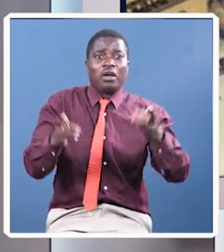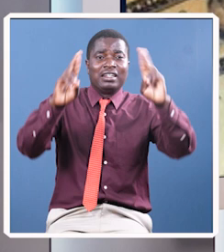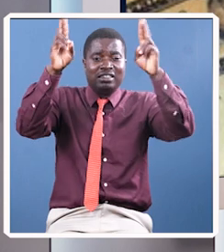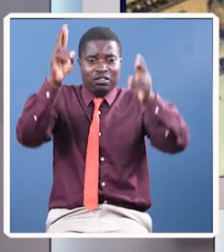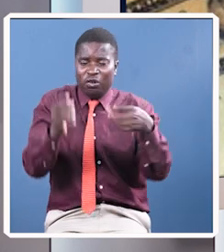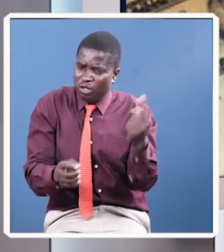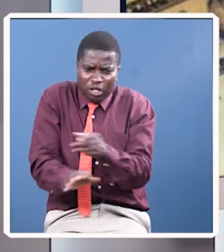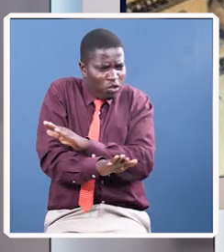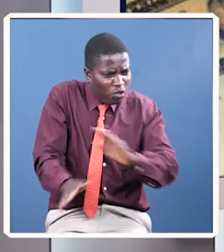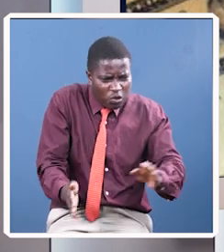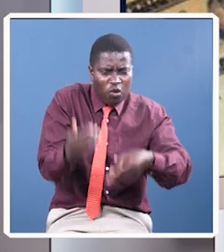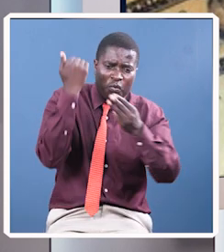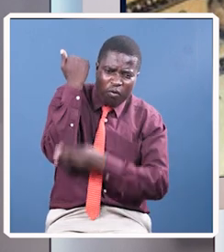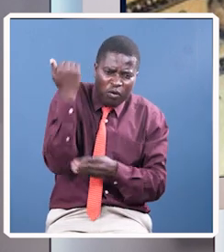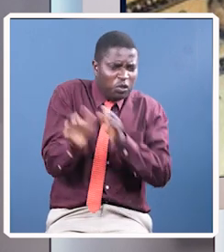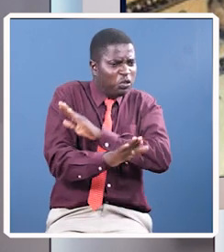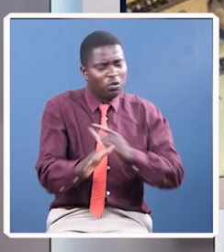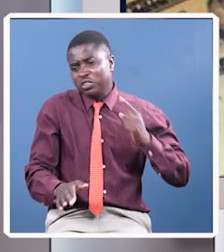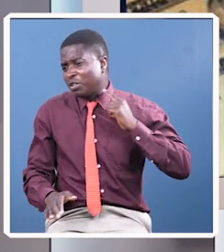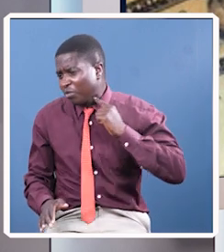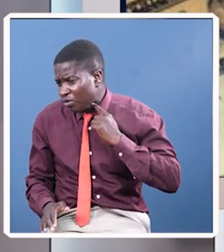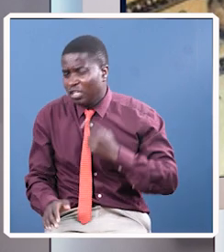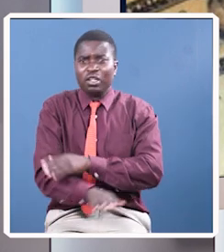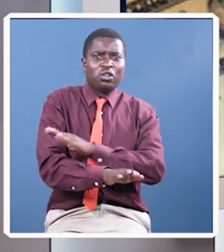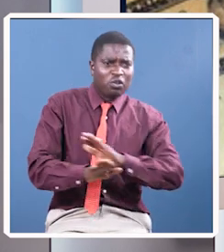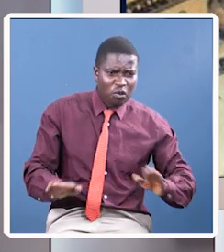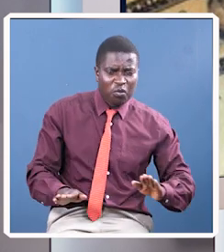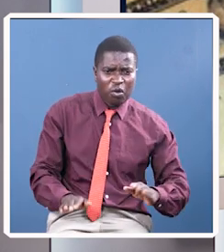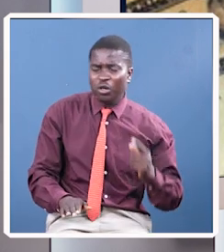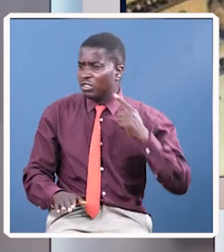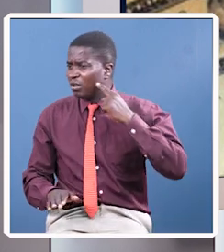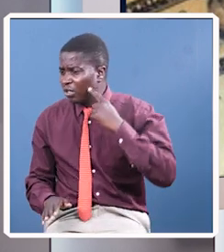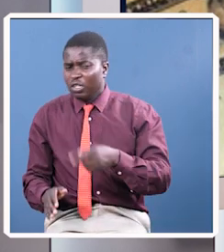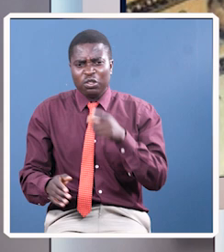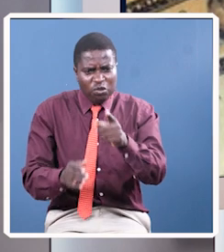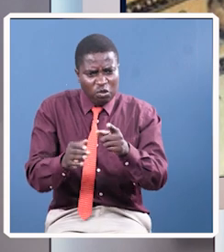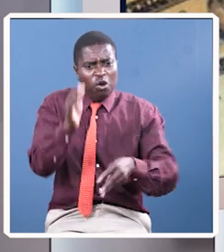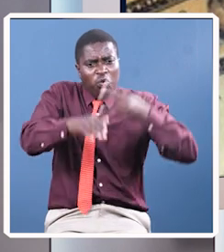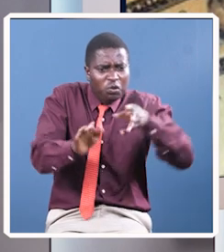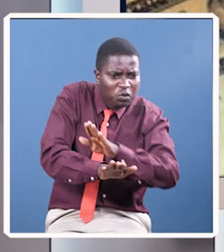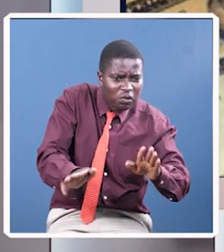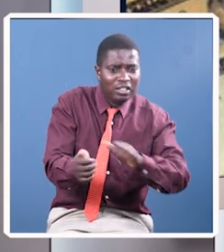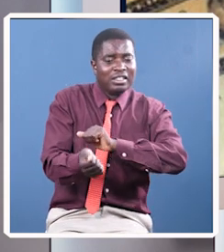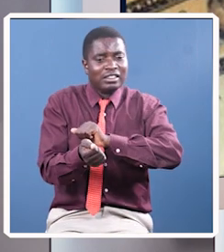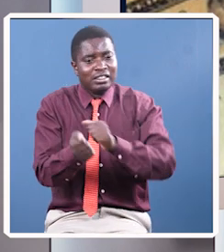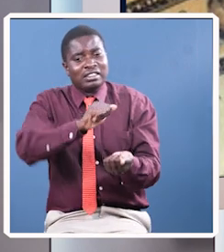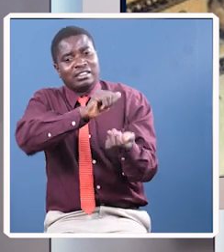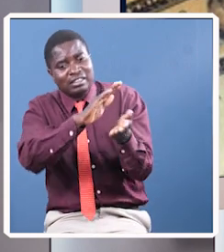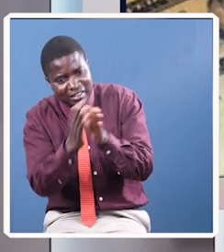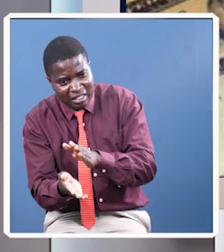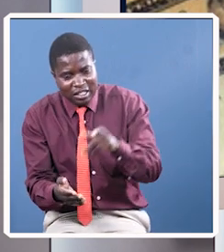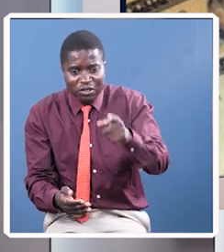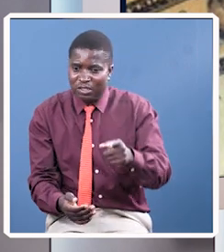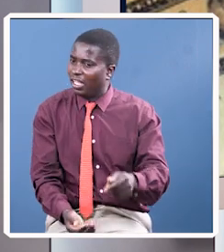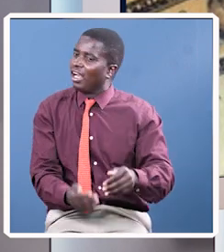you after this night. No more disappointments will follow you after this night. You shall not die. Iwe unenge wakamira ipapo uchiti